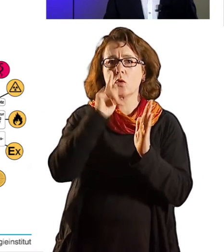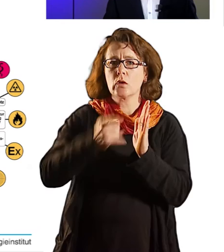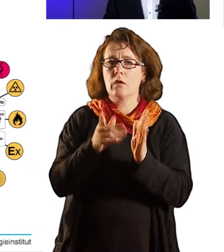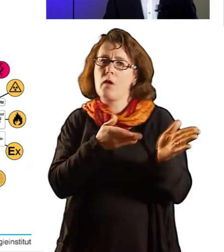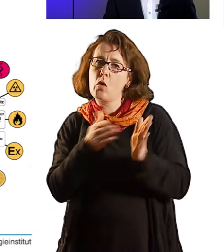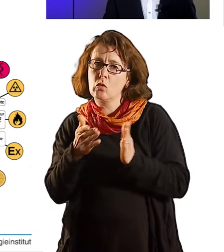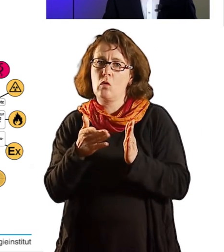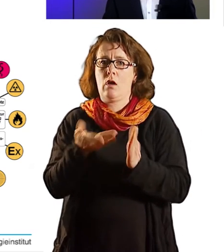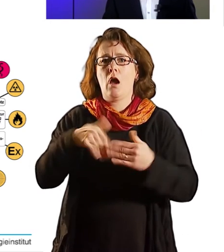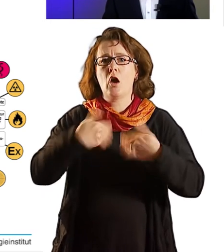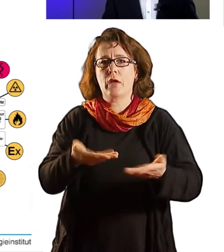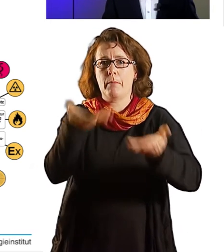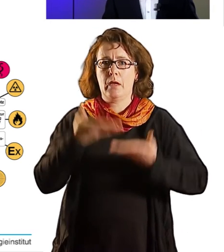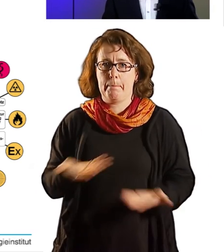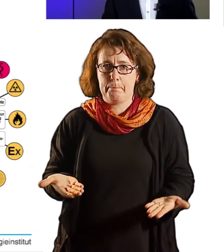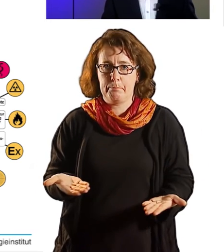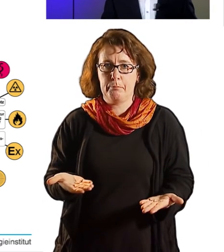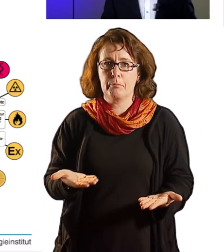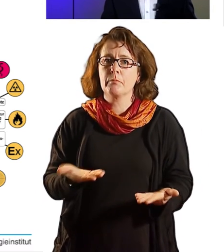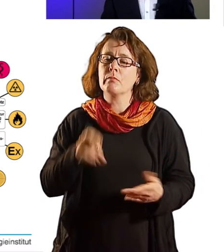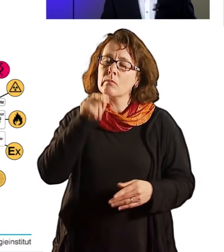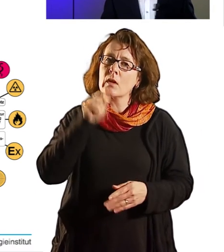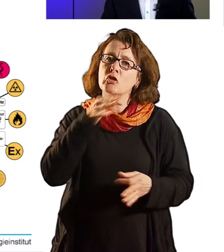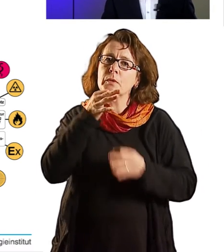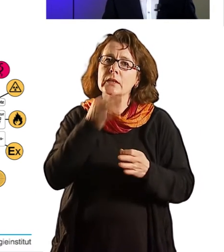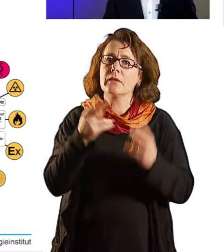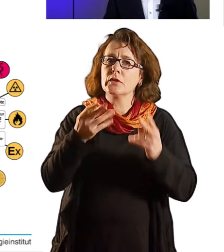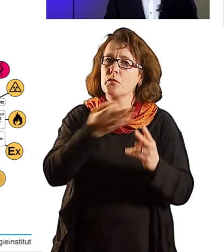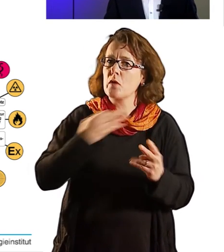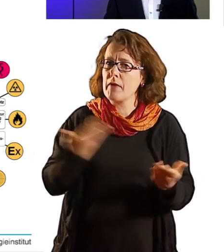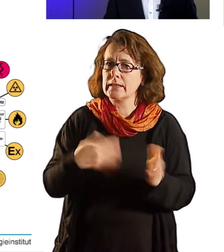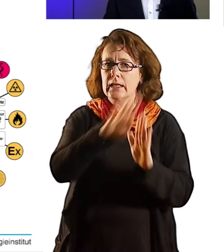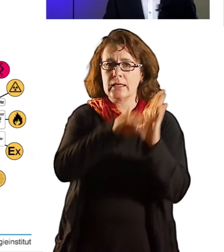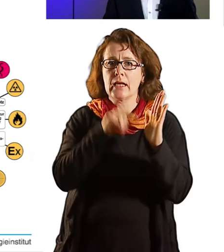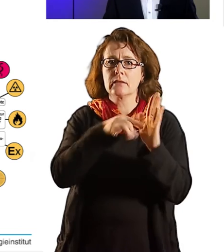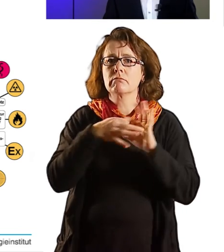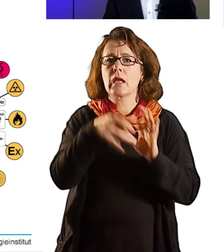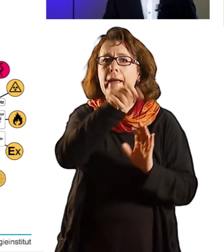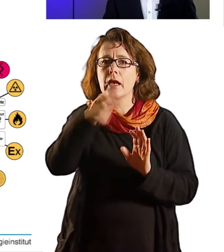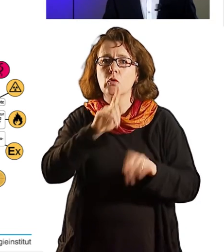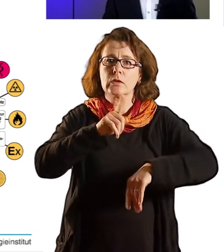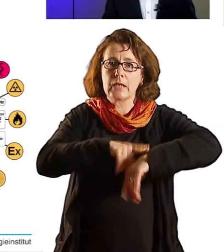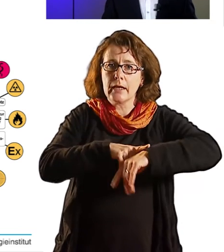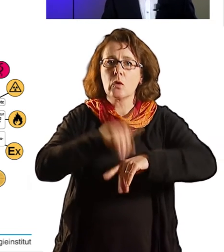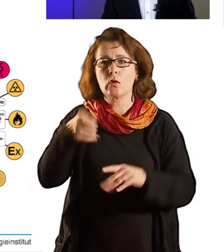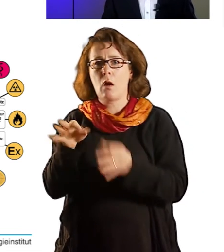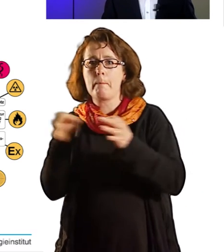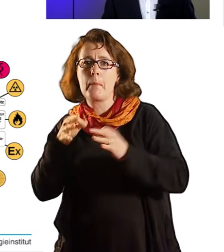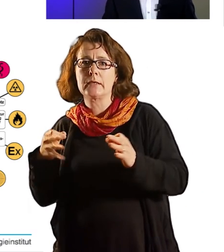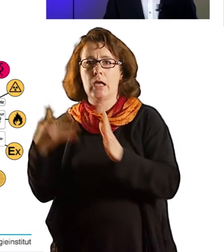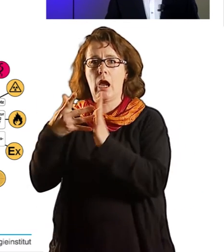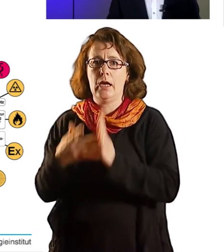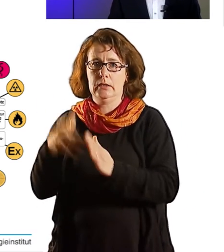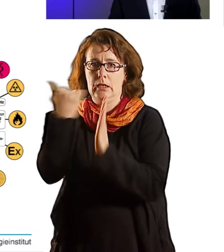PTB spezifische Aufgaben. Besondere Bedeutung für die PTB haben das Einheiten- und Zeitgesetz und das Mess- und Eichgesetz. Aber auch